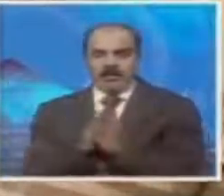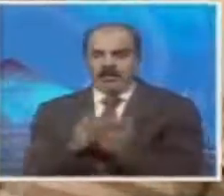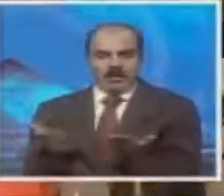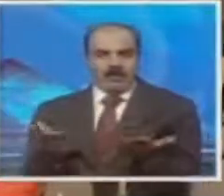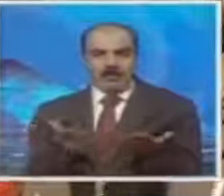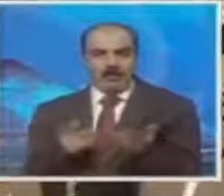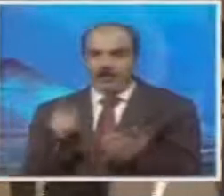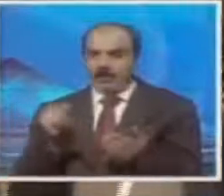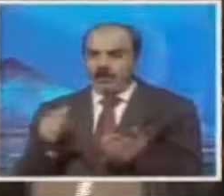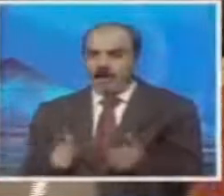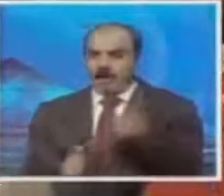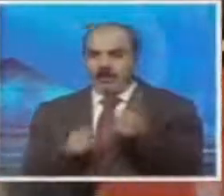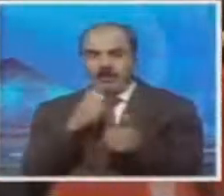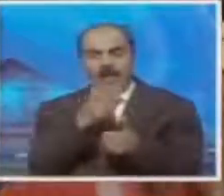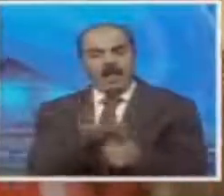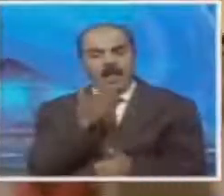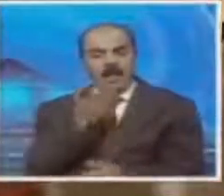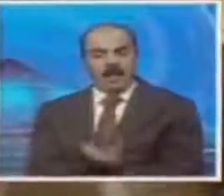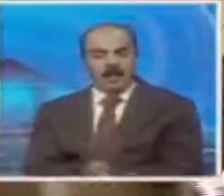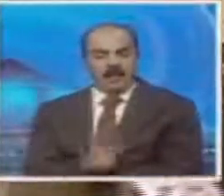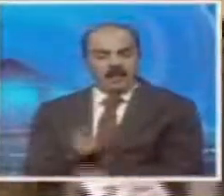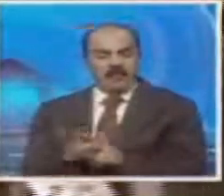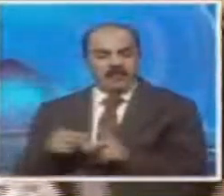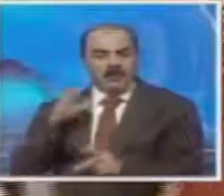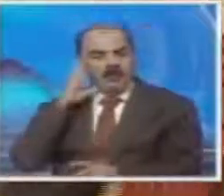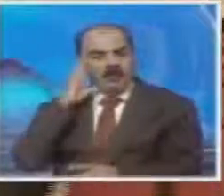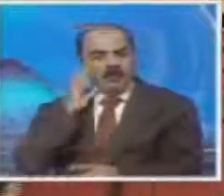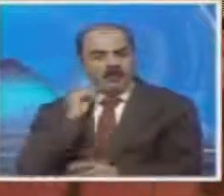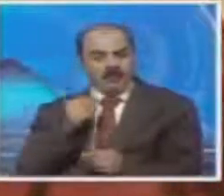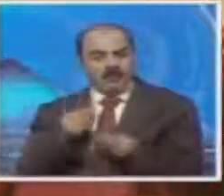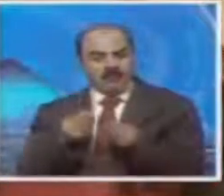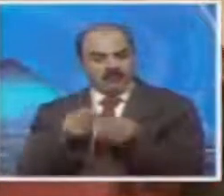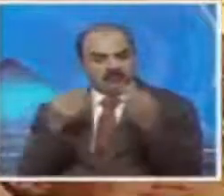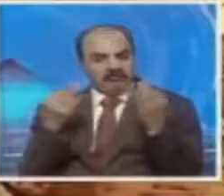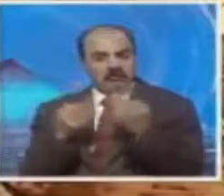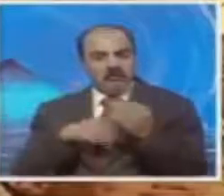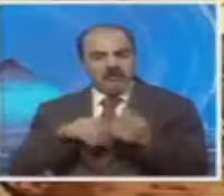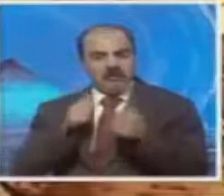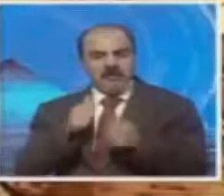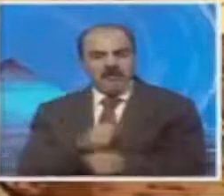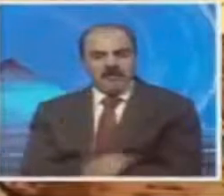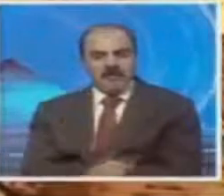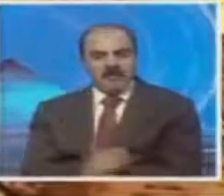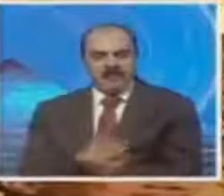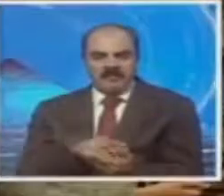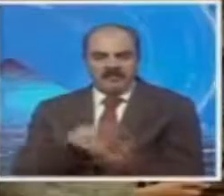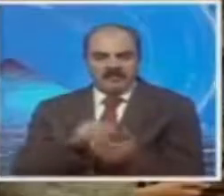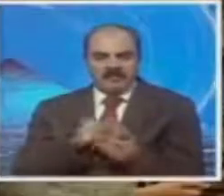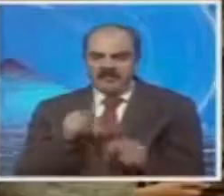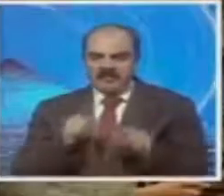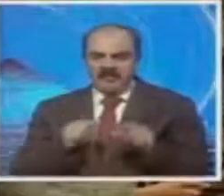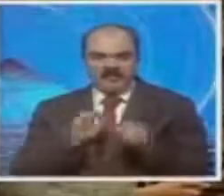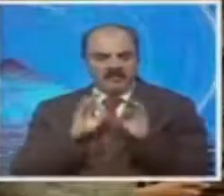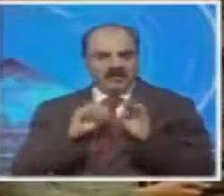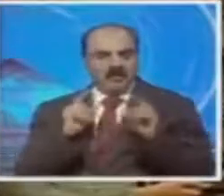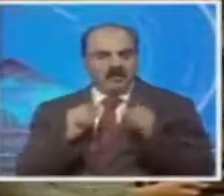افضل بكتير. واكد عدد من المواطنين على ارتفاع جودة المنتجات في مبادرة كلنا واحد، بجانب ان الاسعار جيدة